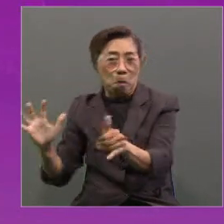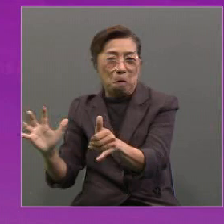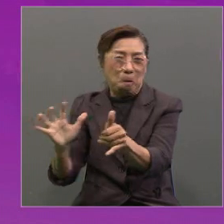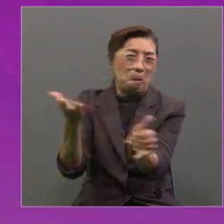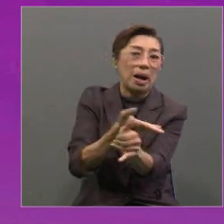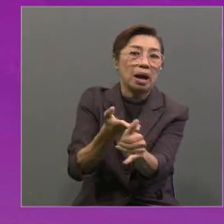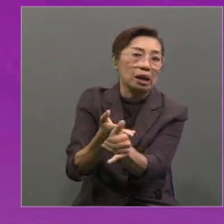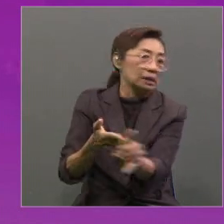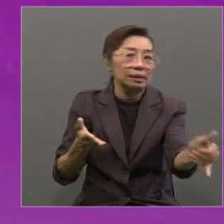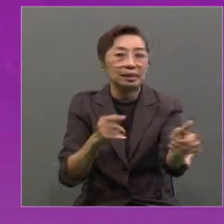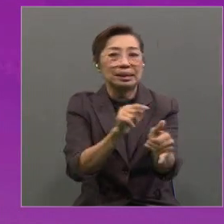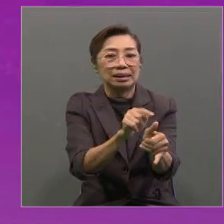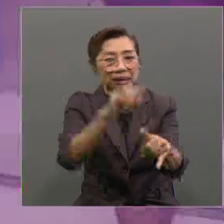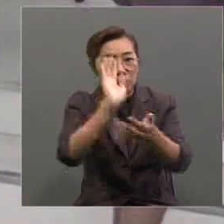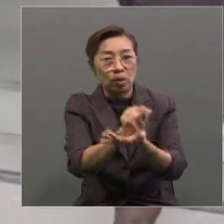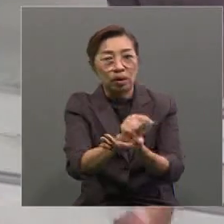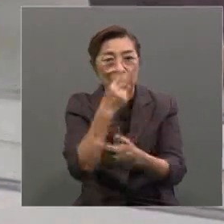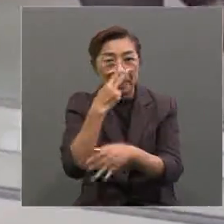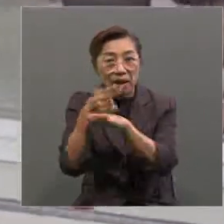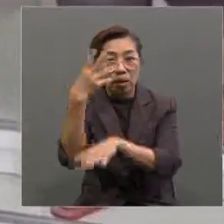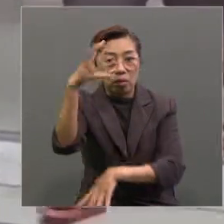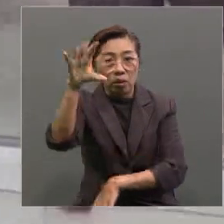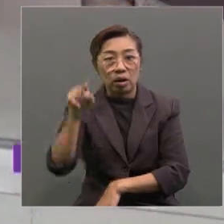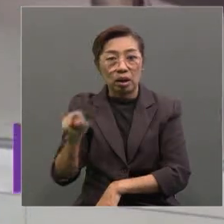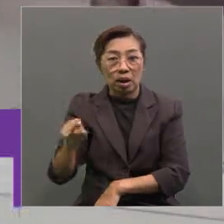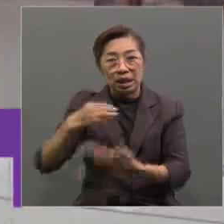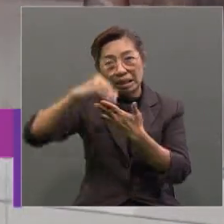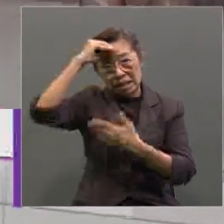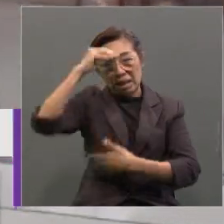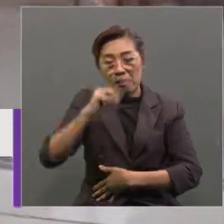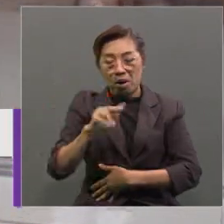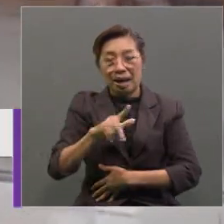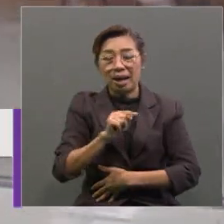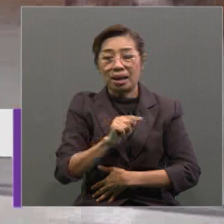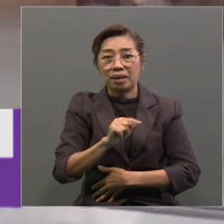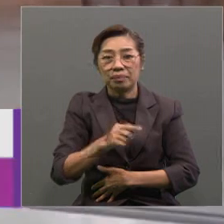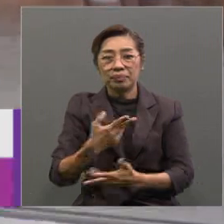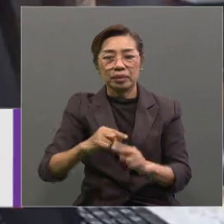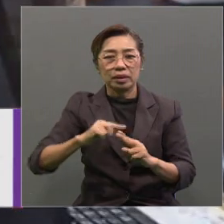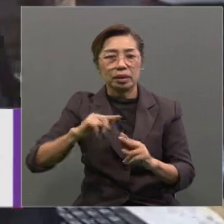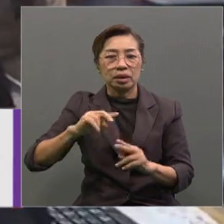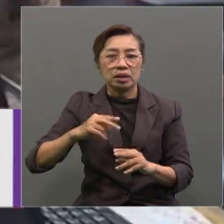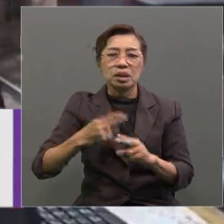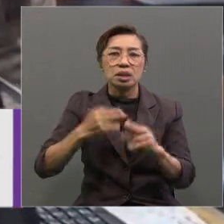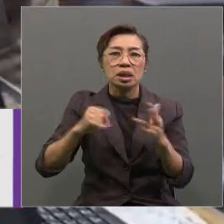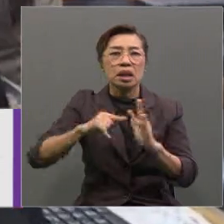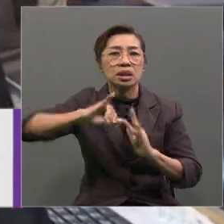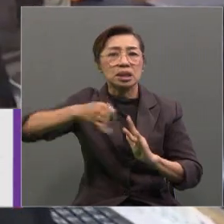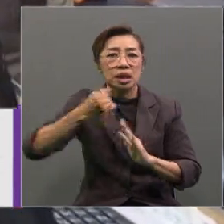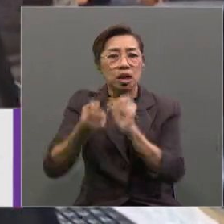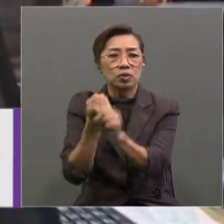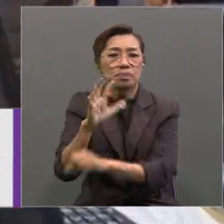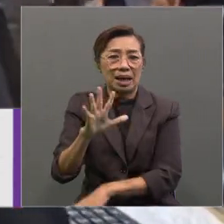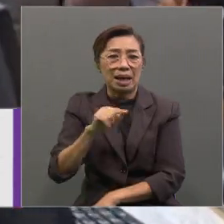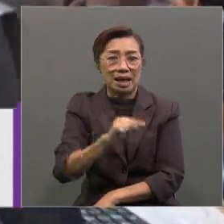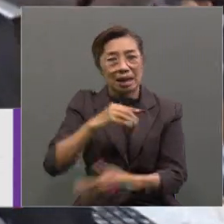ค่ะอย่างภาพที่คุณผู้ชมเห็นเนี่ยเป็นวินาทีชีวิตเลยนะคะที่นายชัยชนะหรือว่าน้องเจอายุ15ปีนักเรียนชั้น